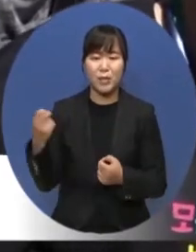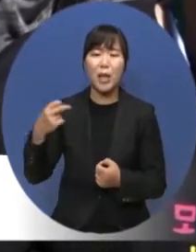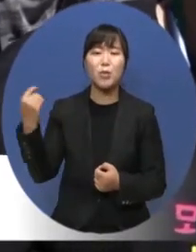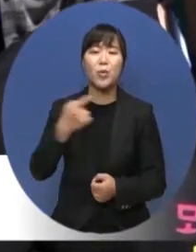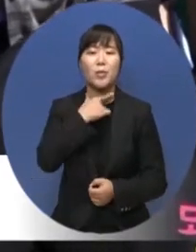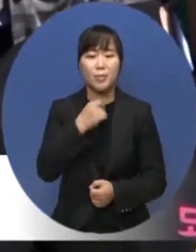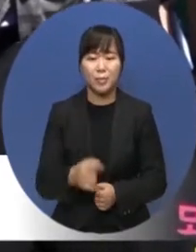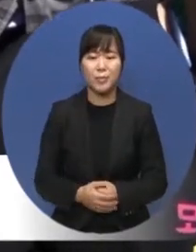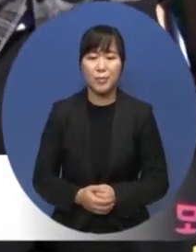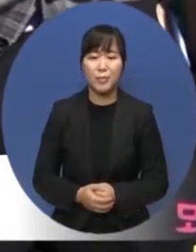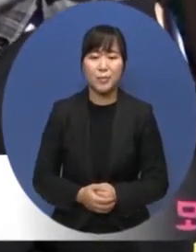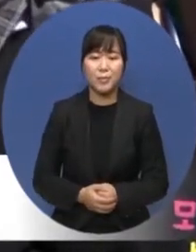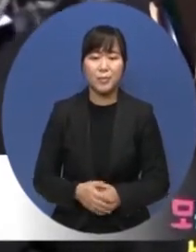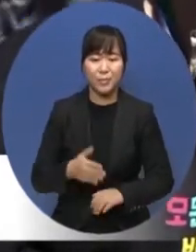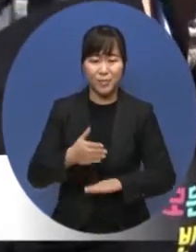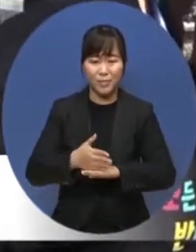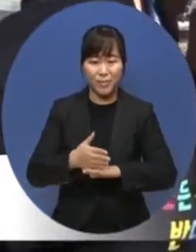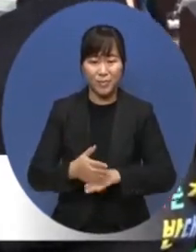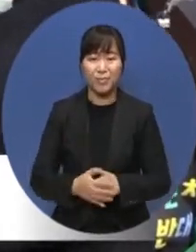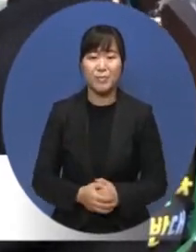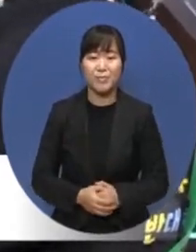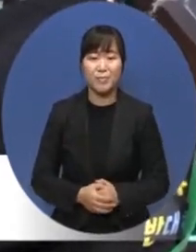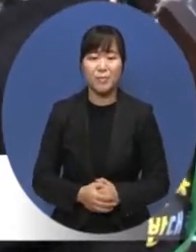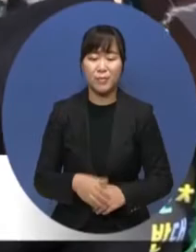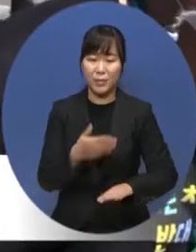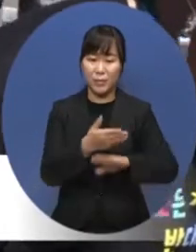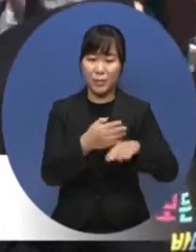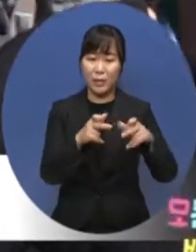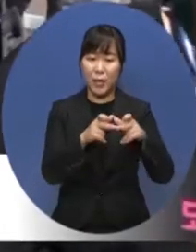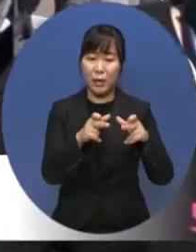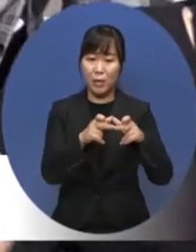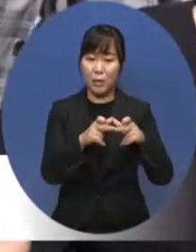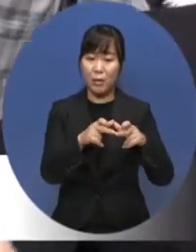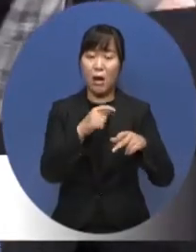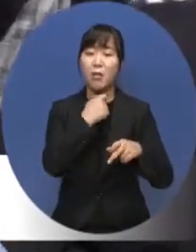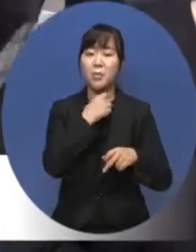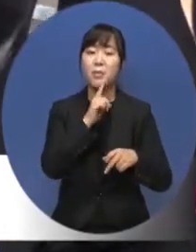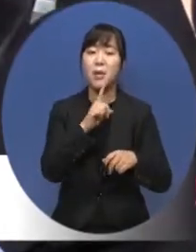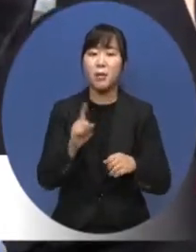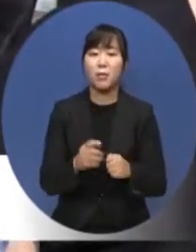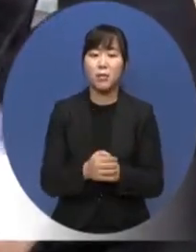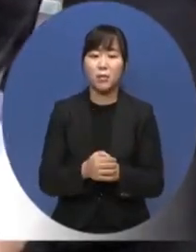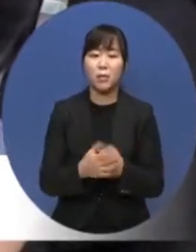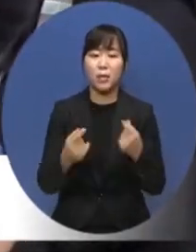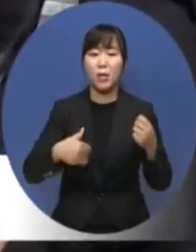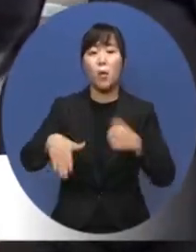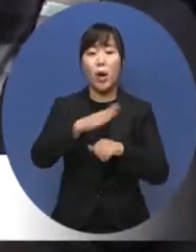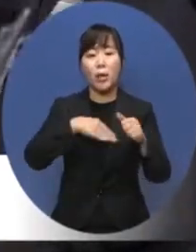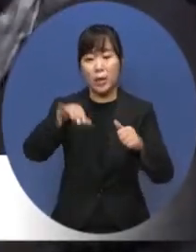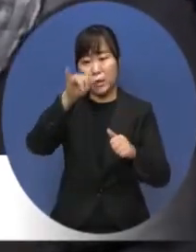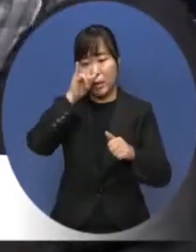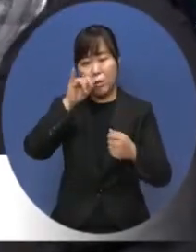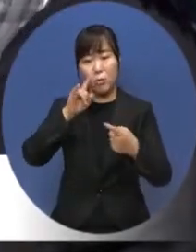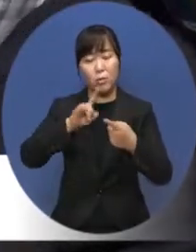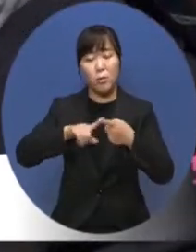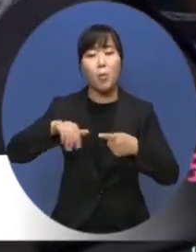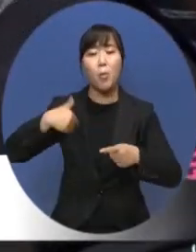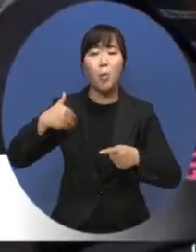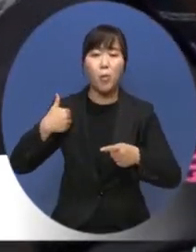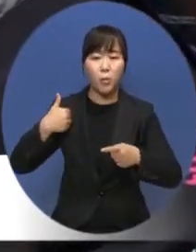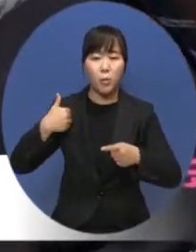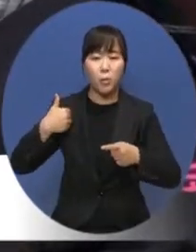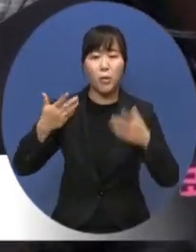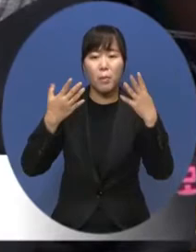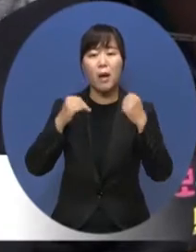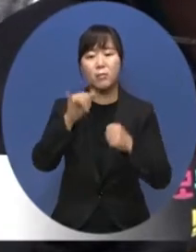왔으면 좋겠습니다. 고맙습니다. 다른 장애인들에게 하고 싶은 말씀은요? 이런 환경이 있다는 자체가 모르는